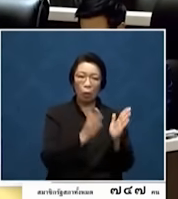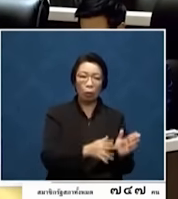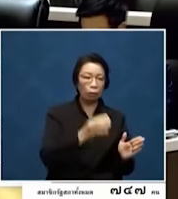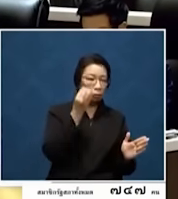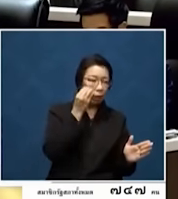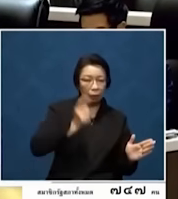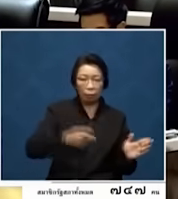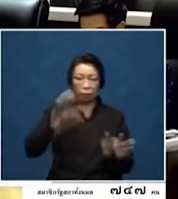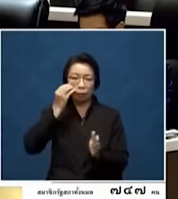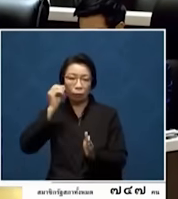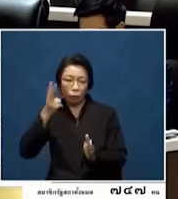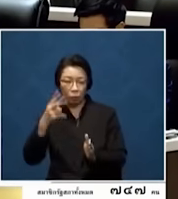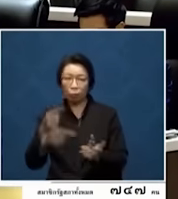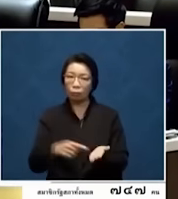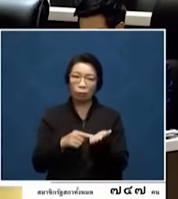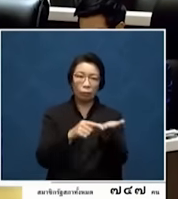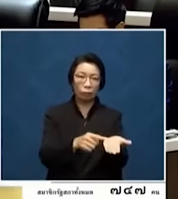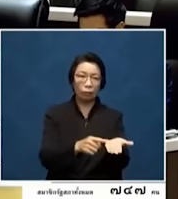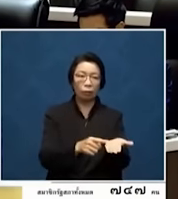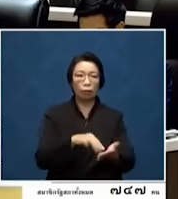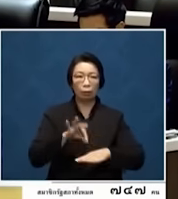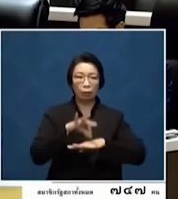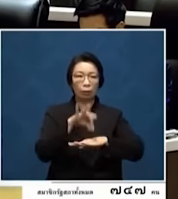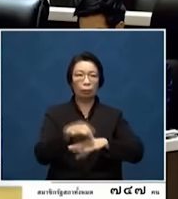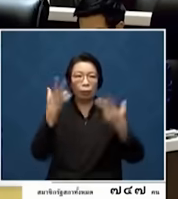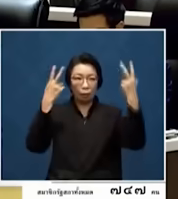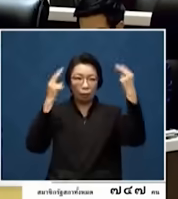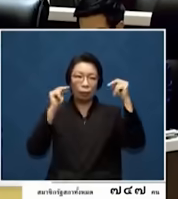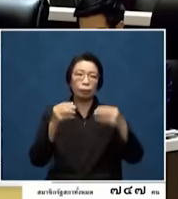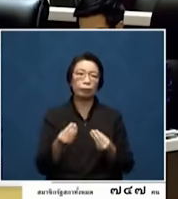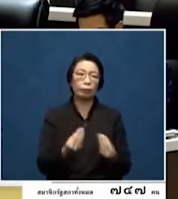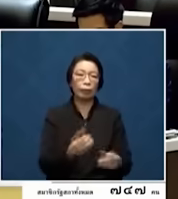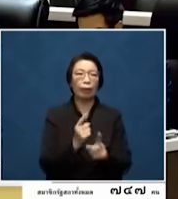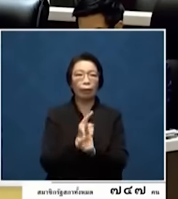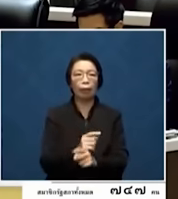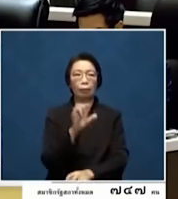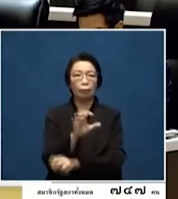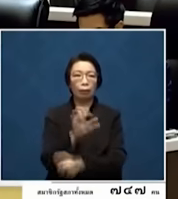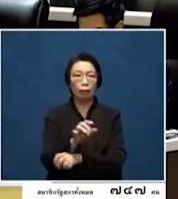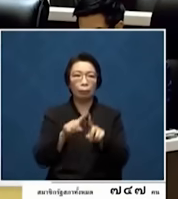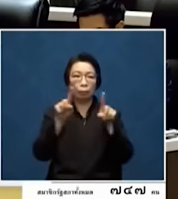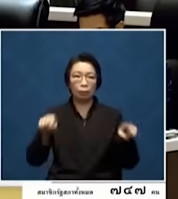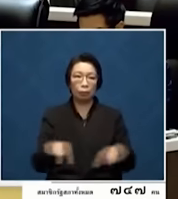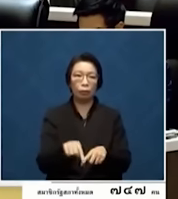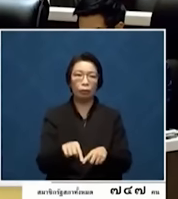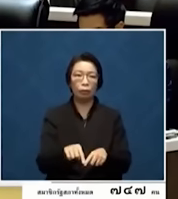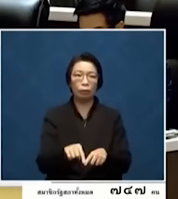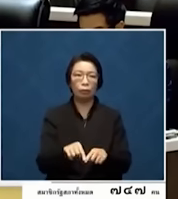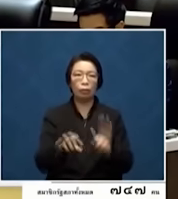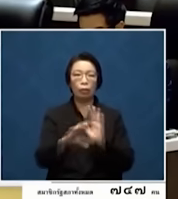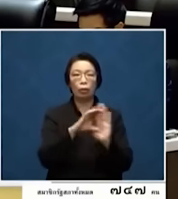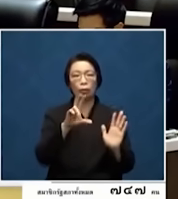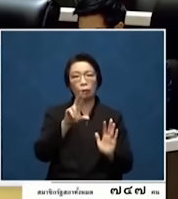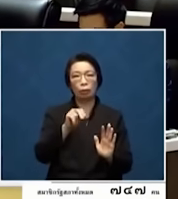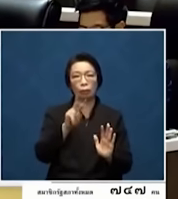แล้วก็สองคนนี้จากเพื่อไทยก็ดันไปสแสลงอภิปรายช่วยเขาอีกก็ถ้าเกิดเขาเสนอเป็นยติ